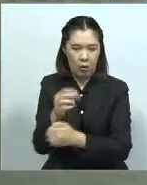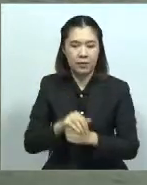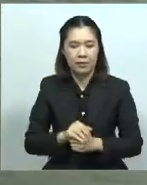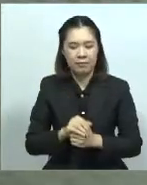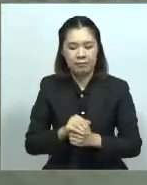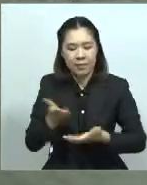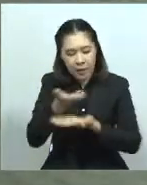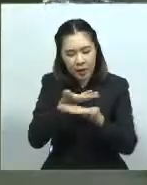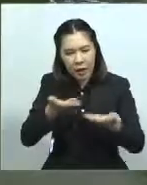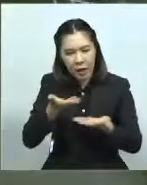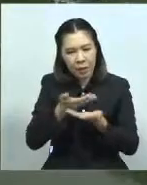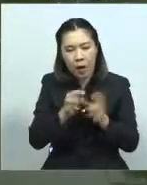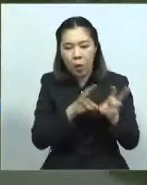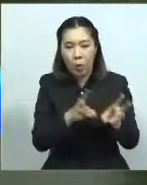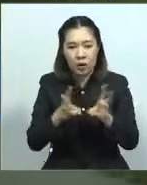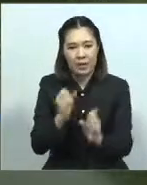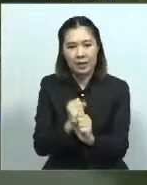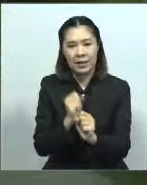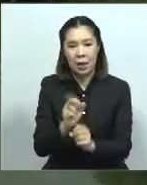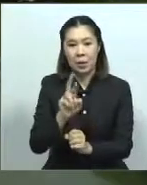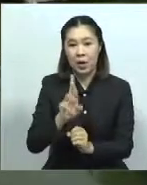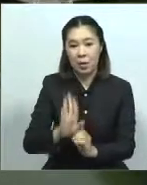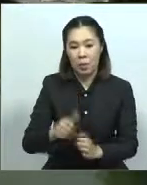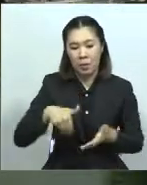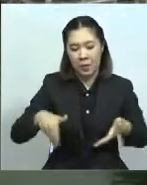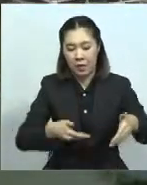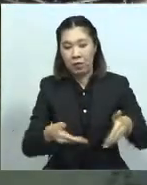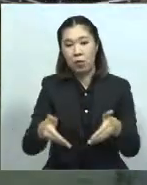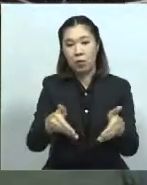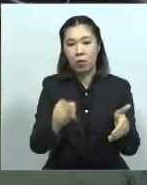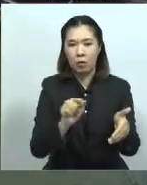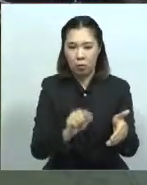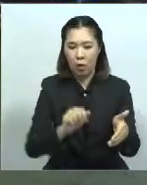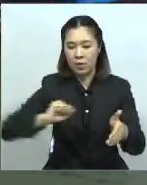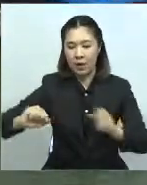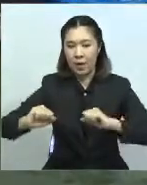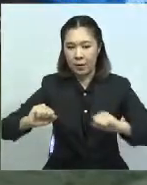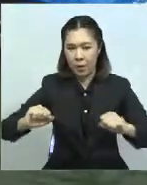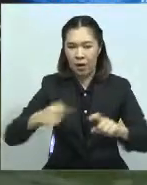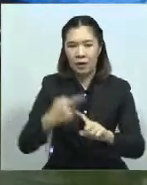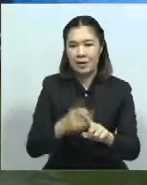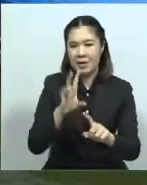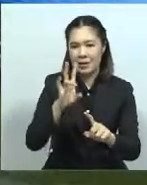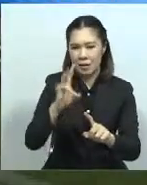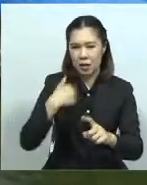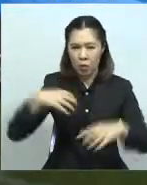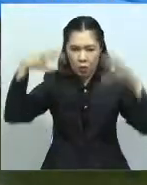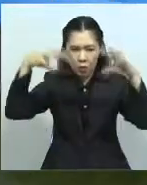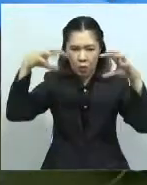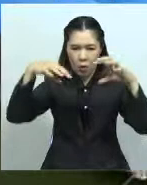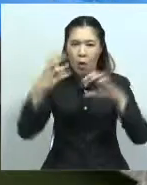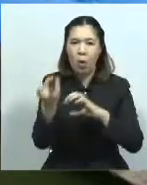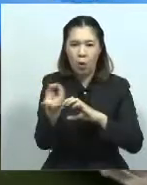หารือเรื่องการจ่ายน้ำเข้าระบบคลองฝั่งซ้ายและคลองฝั่งขวาเพราะในเดือนกรกฎาคมจะเป็นช่วงที่ฝนทิ้งช่ว